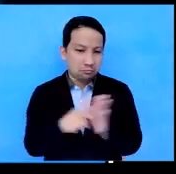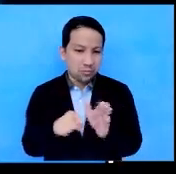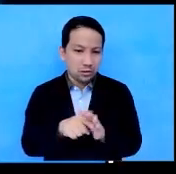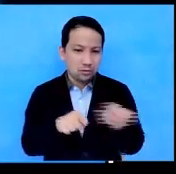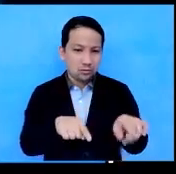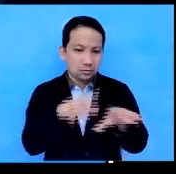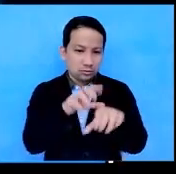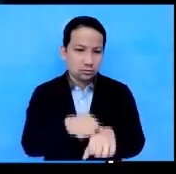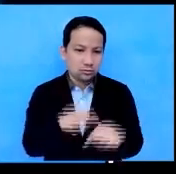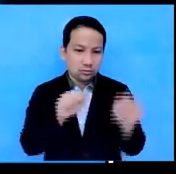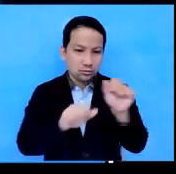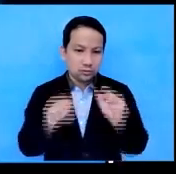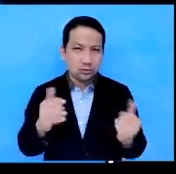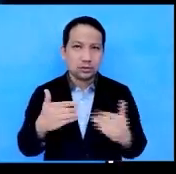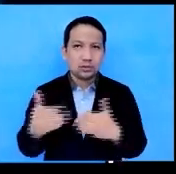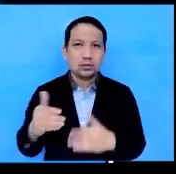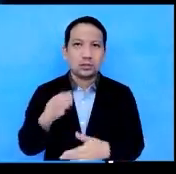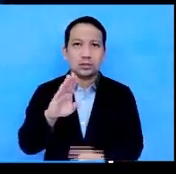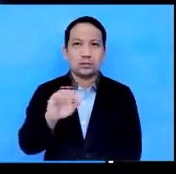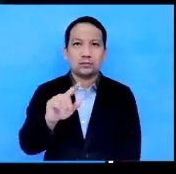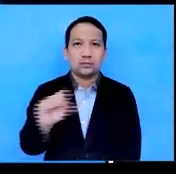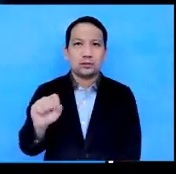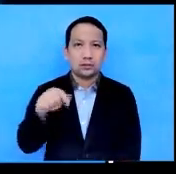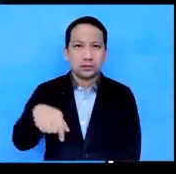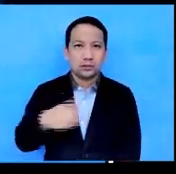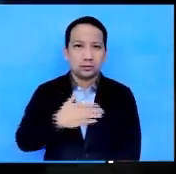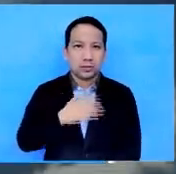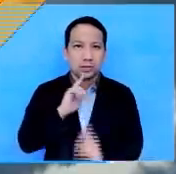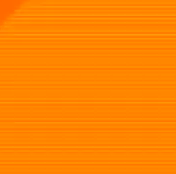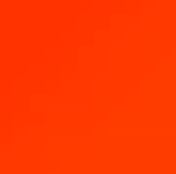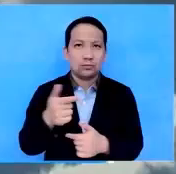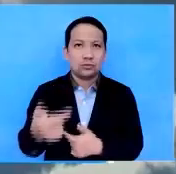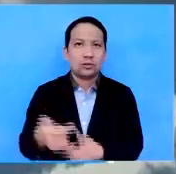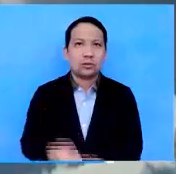na aktibidad na ito sa batas narito po ang aking